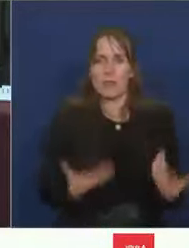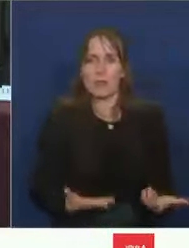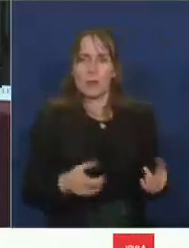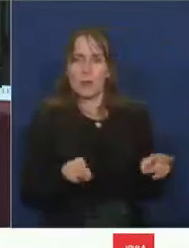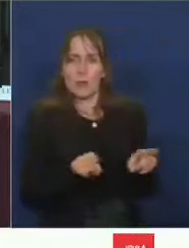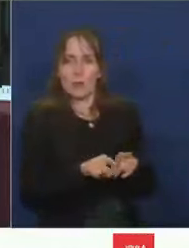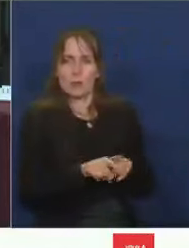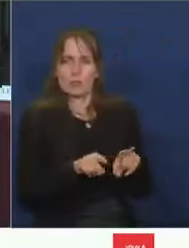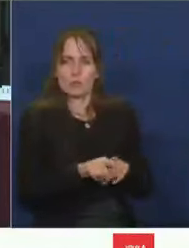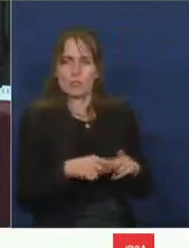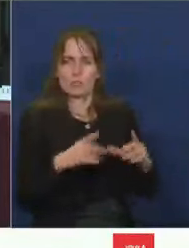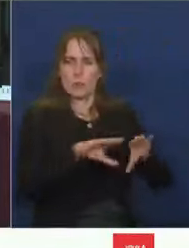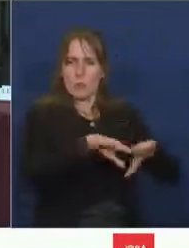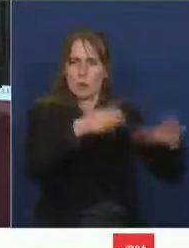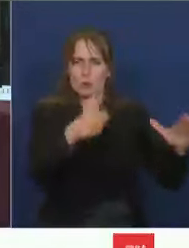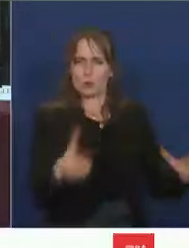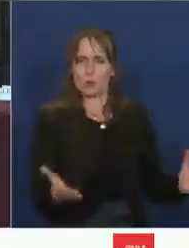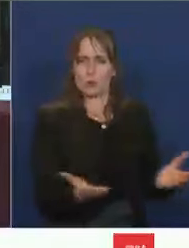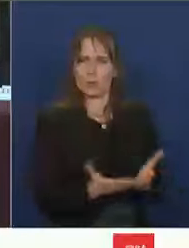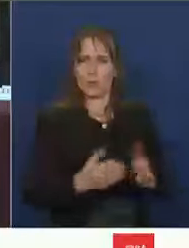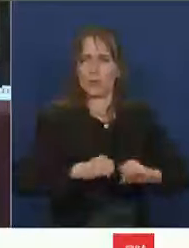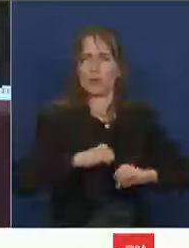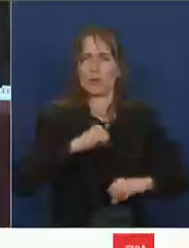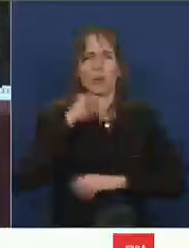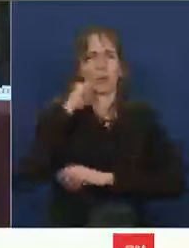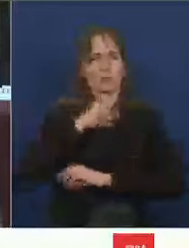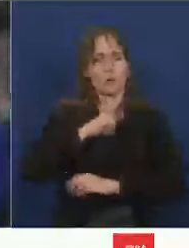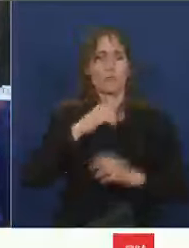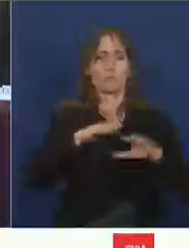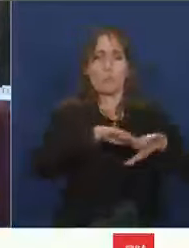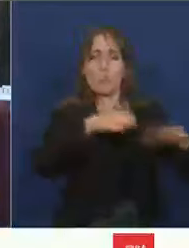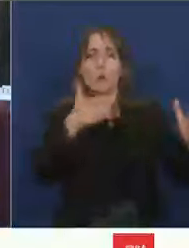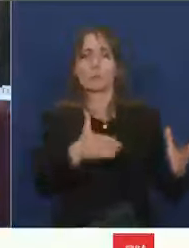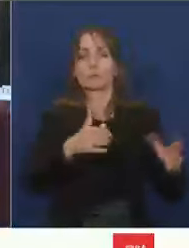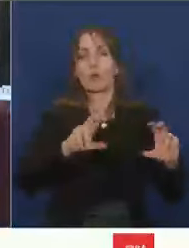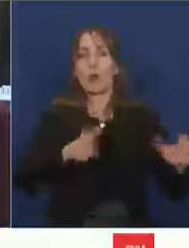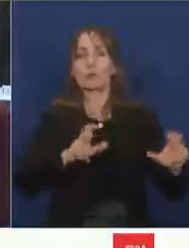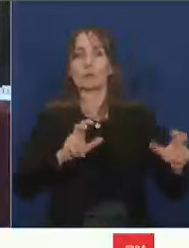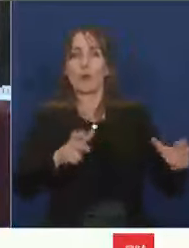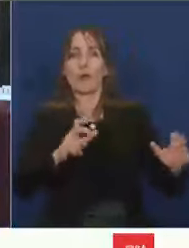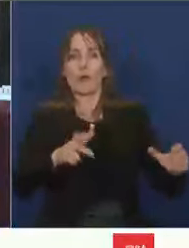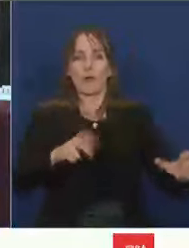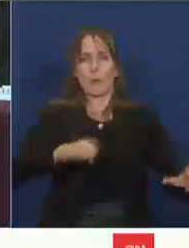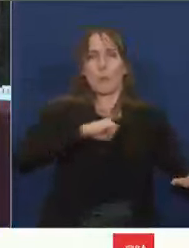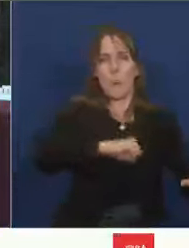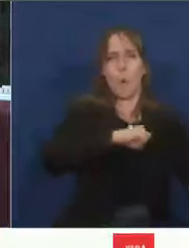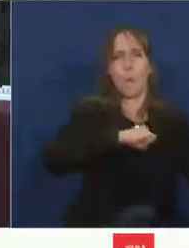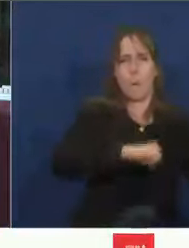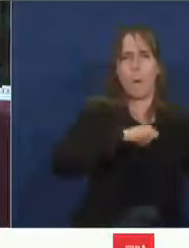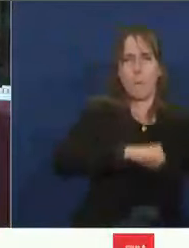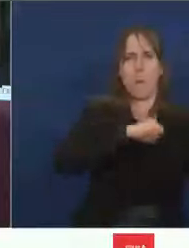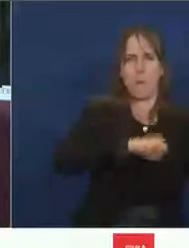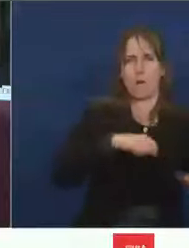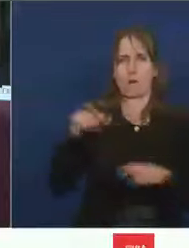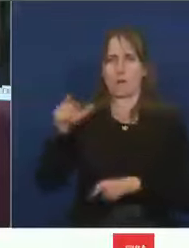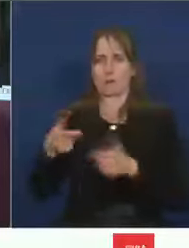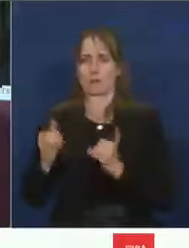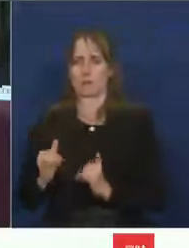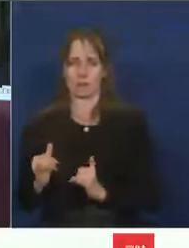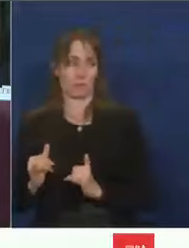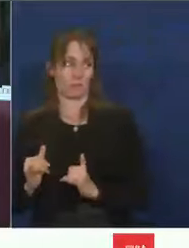au voisinage en quête de sommeil d'étonnantes découvertes musicales. On en sourit peut-être, on en sourira moins